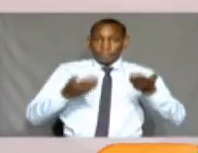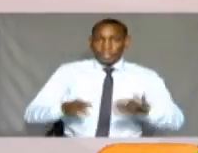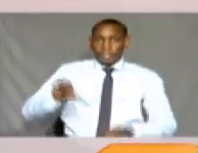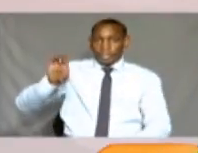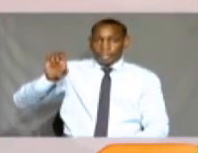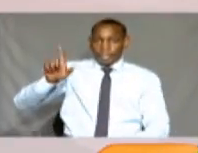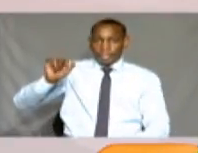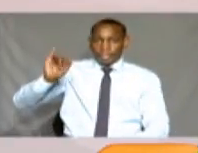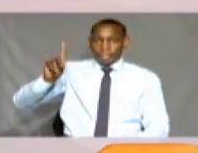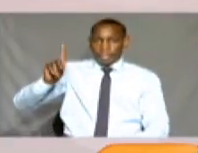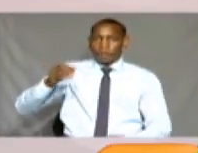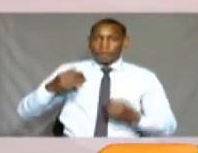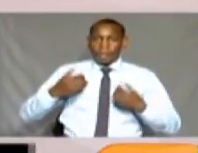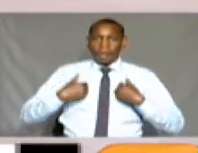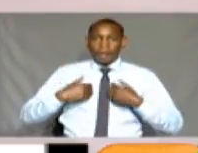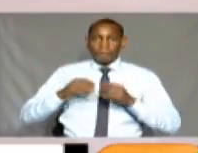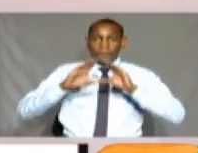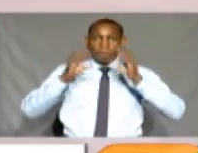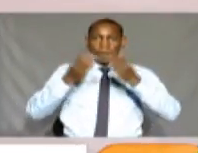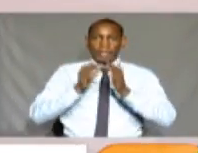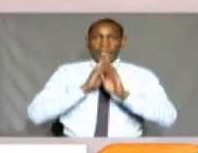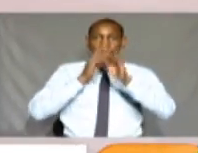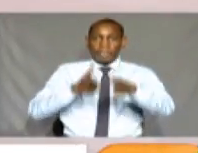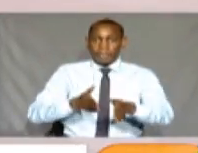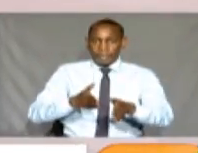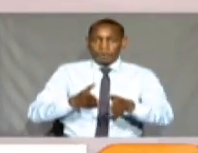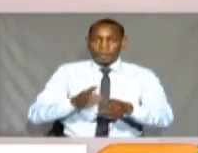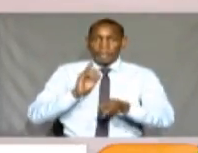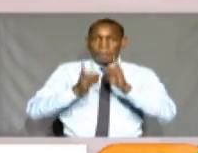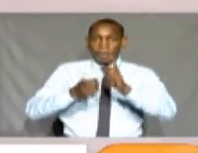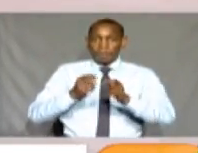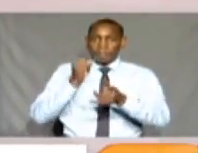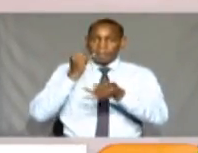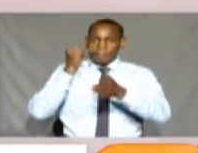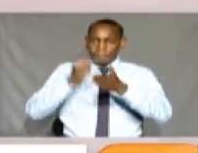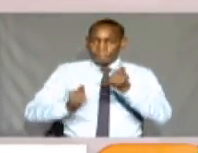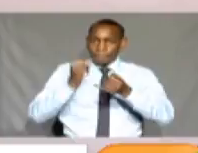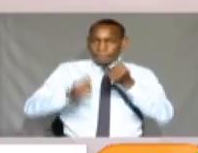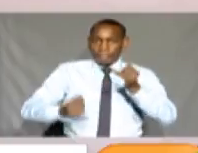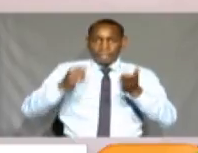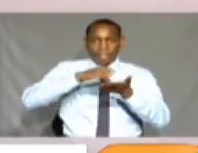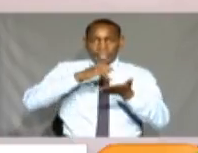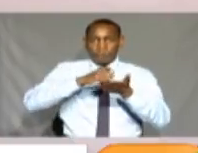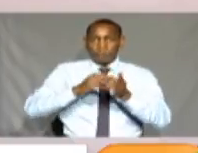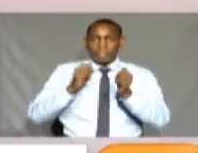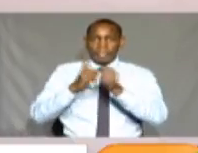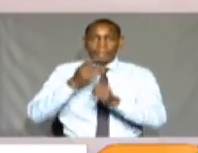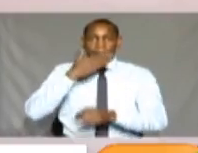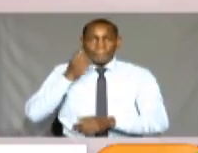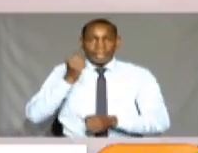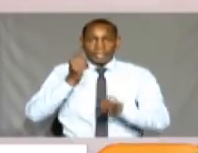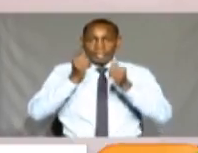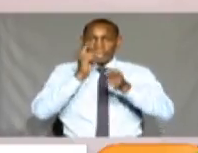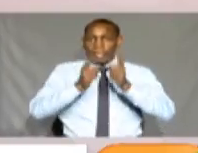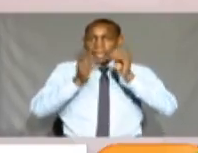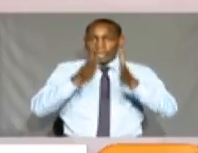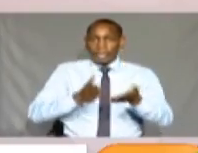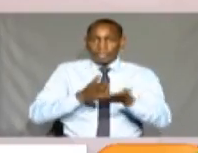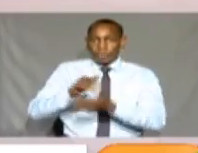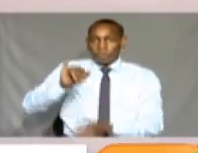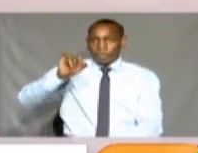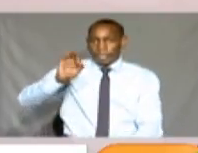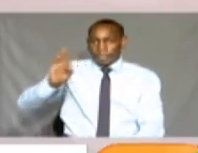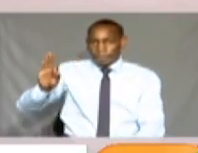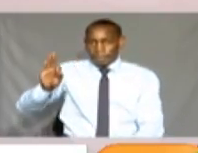Eliud Kipchoge ambaye ameshikilia rekodi ya dunia katika mbio za marathon hatimaye ameorodheshwa miongoni mwa wachezaji 11 bora duniani na shirikisho la